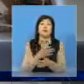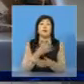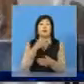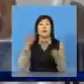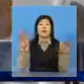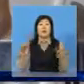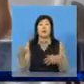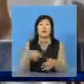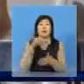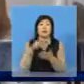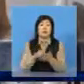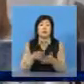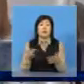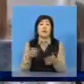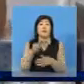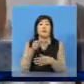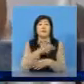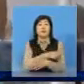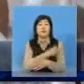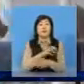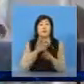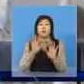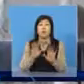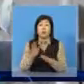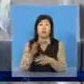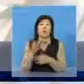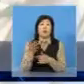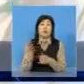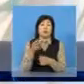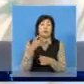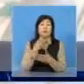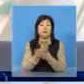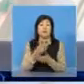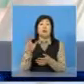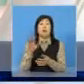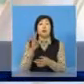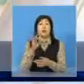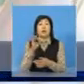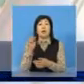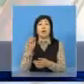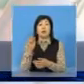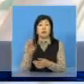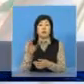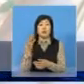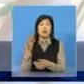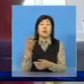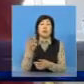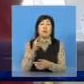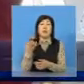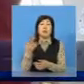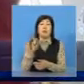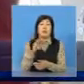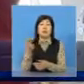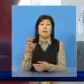Қарғалы қалалық ауруханасы тек жергілікті тұрғындарға ғана емес. Сонымен қатар көршілес Нұрақтөбе, Ықшам ауданы мен Бекқұлбаба,